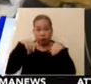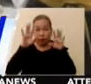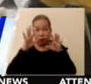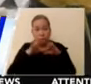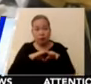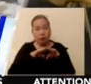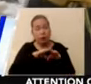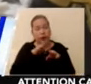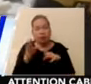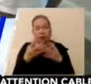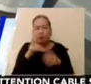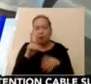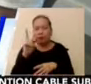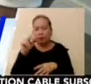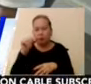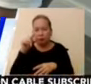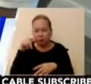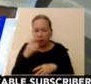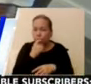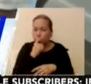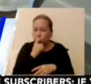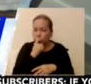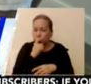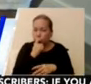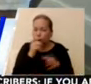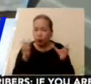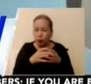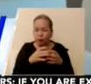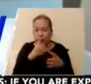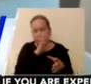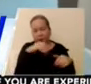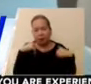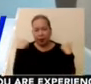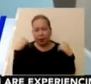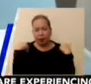Club Teen Edition. Para sa GMA Integrated